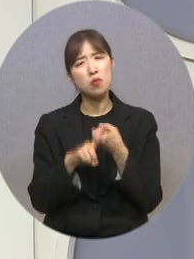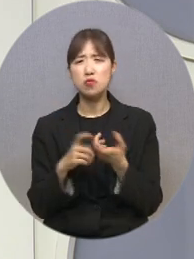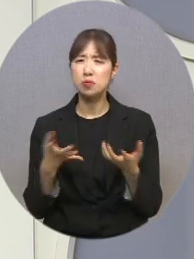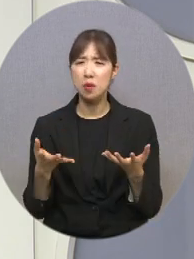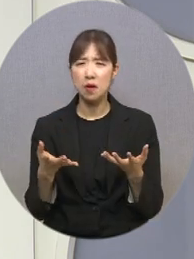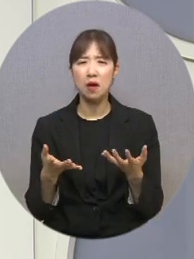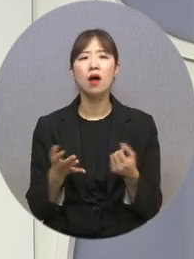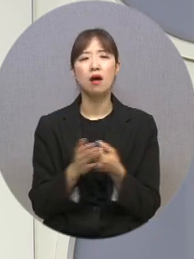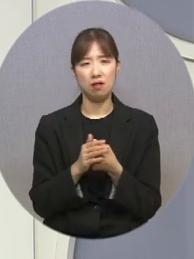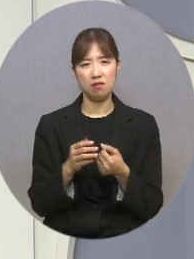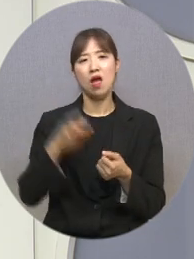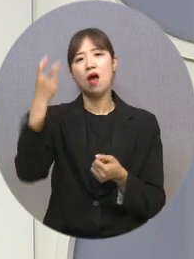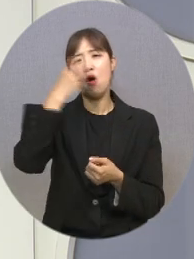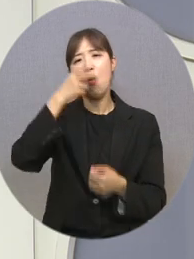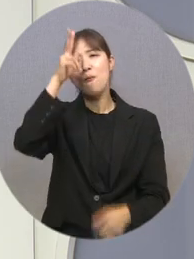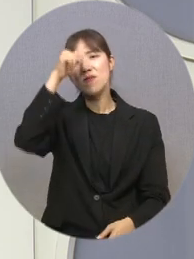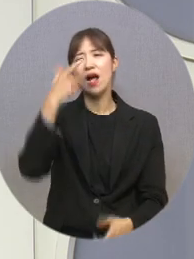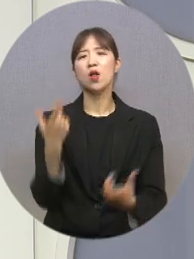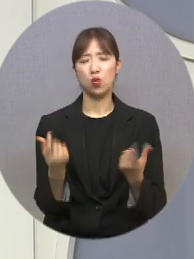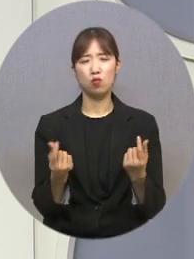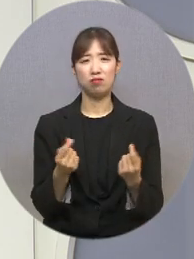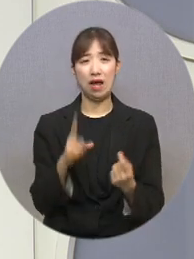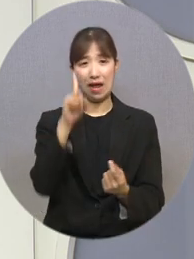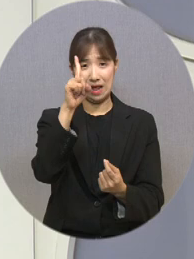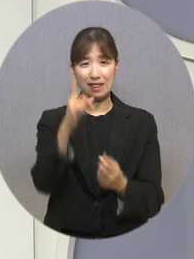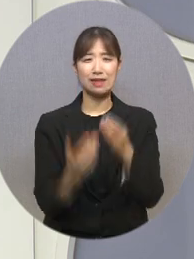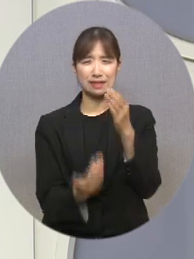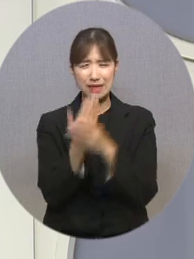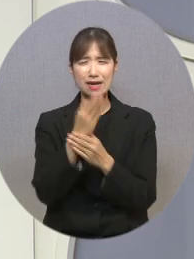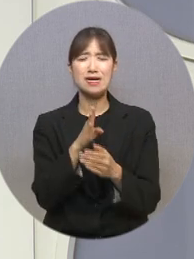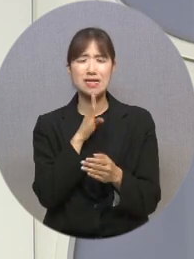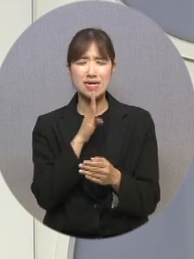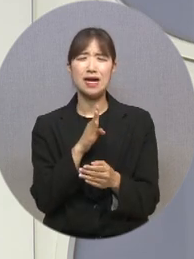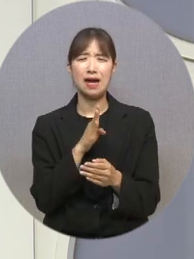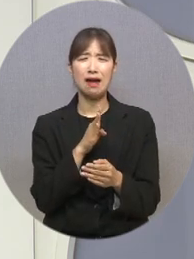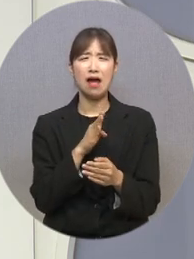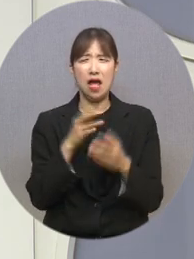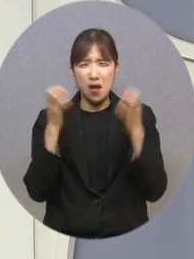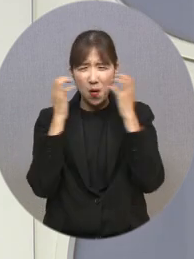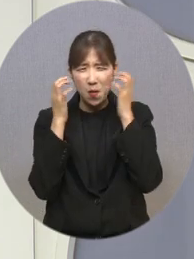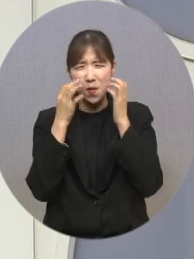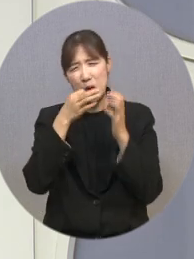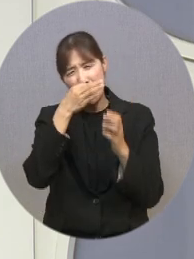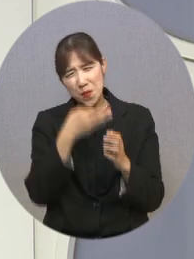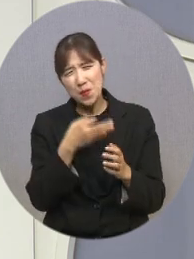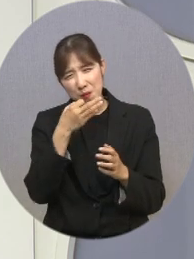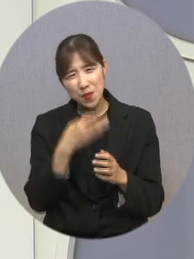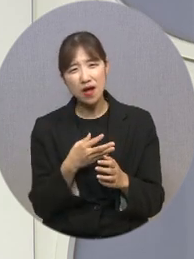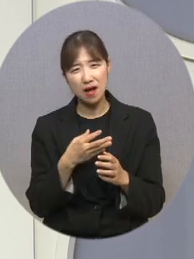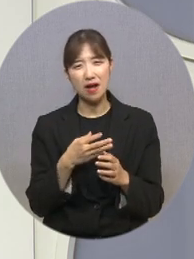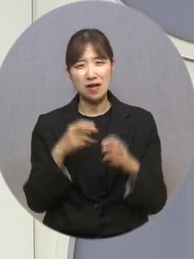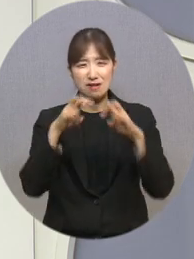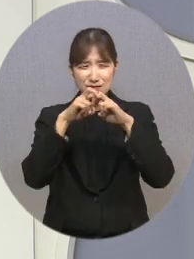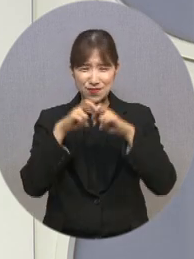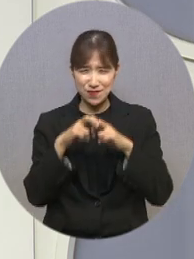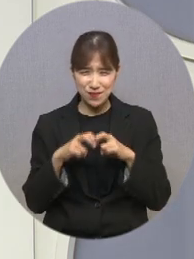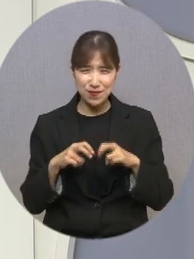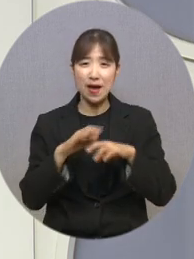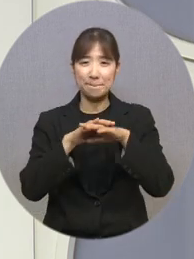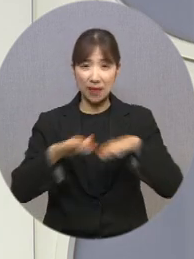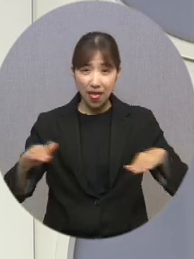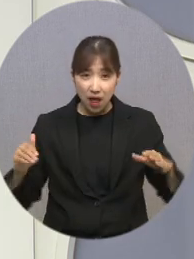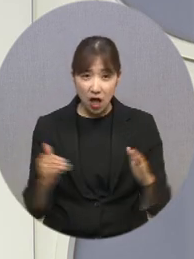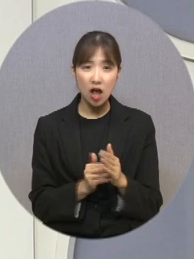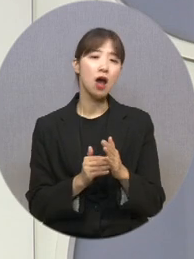더군다나 검사들도 마찬가지죠. 어떤 하나 사건 진짜 고생고생해서 저 역시 마찬가지였습니다. 어떤 걸 잘 처리하고 나면